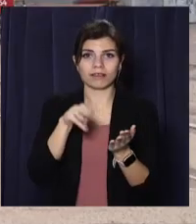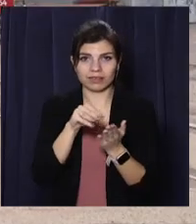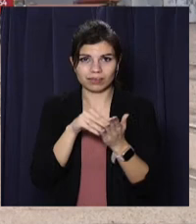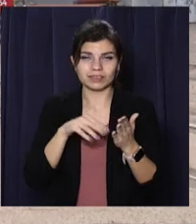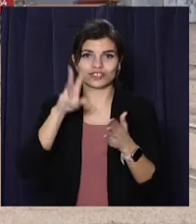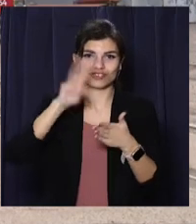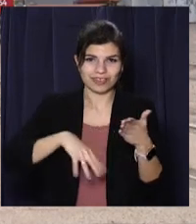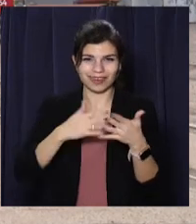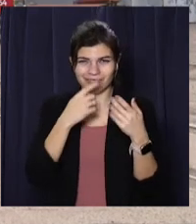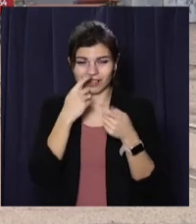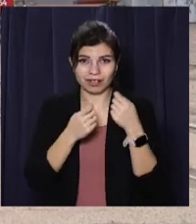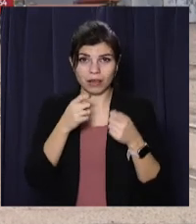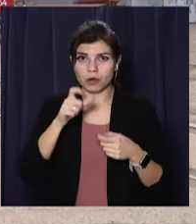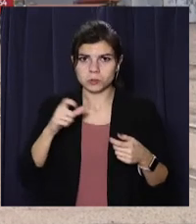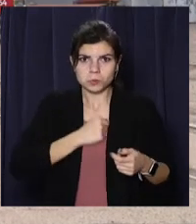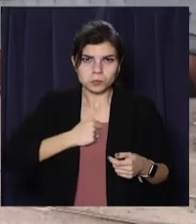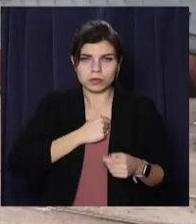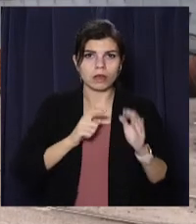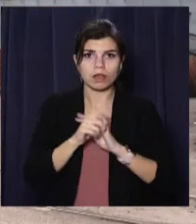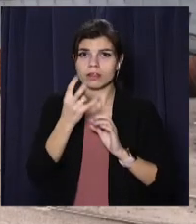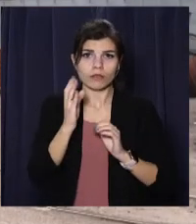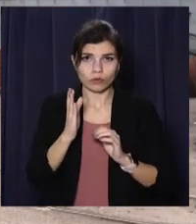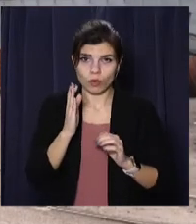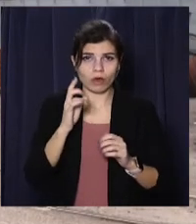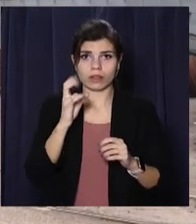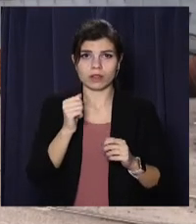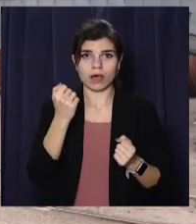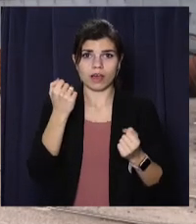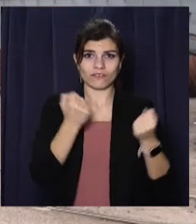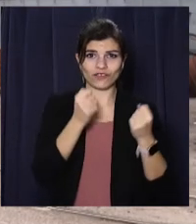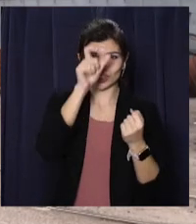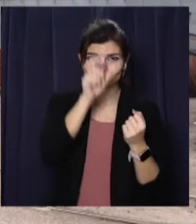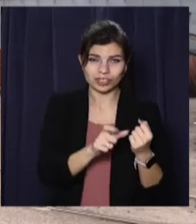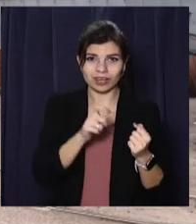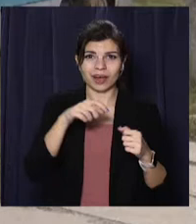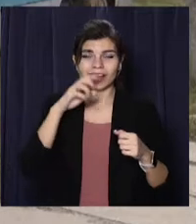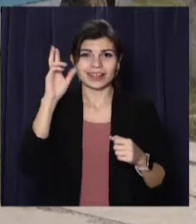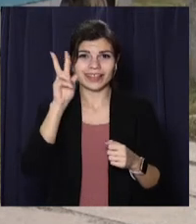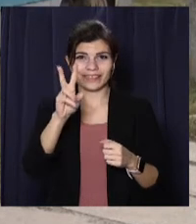Свою агресію пасажири виміщають не тільки на водіях, а й на транспорті. Маршрутки, трамваї,